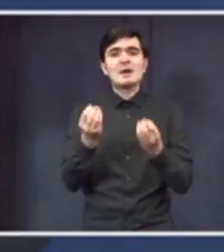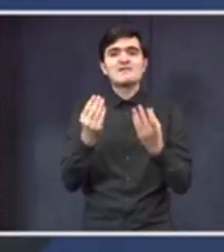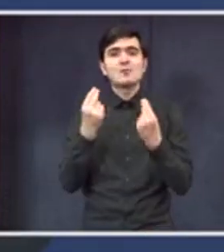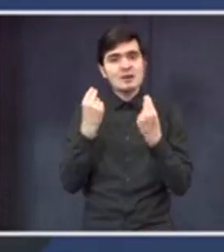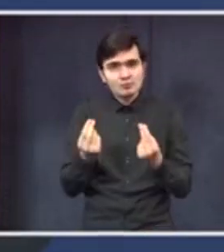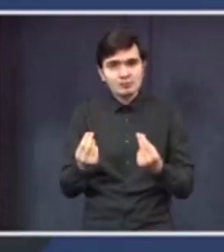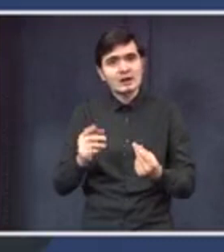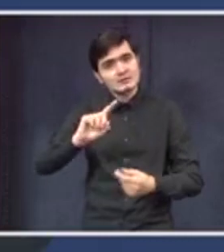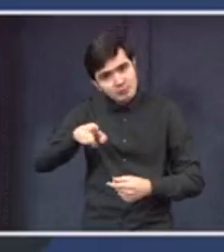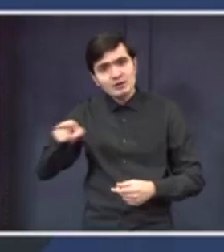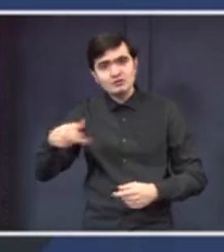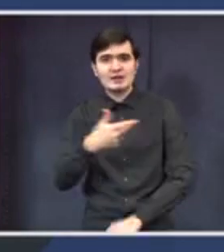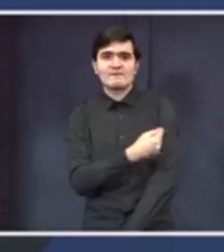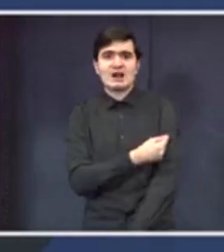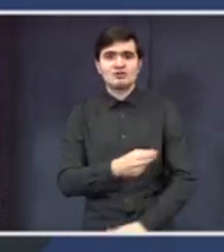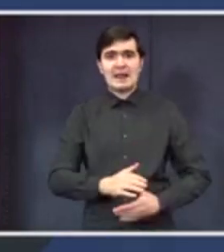se vaccineze.